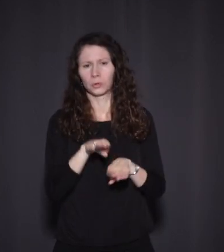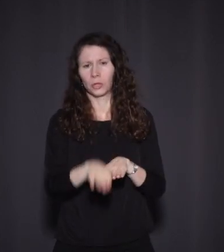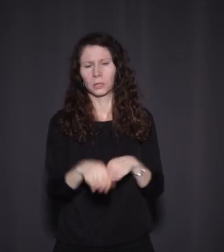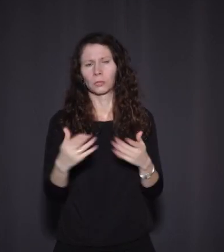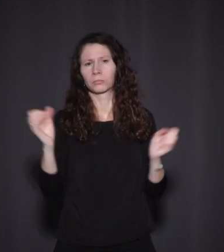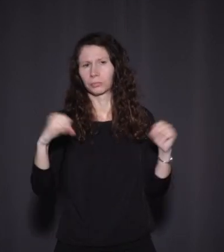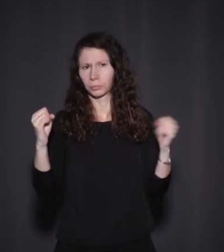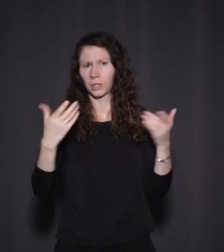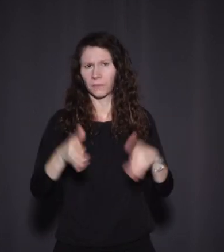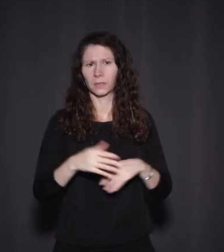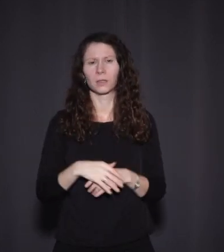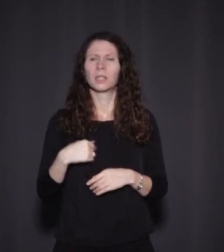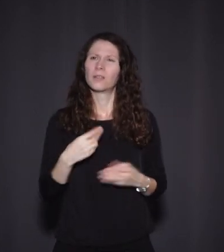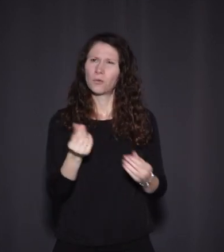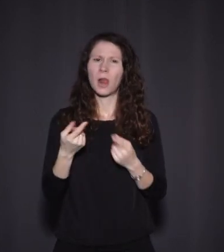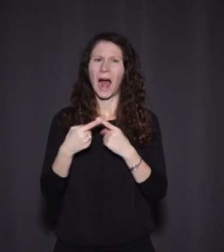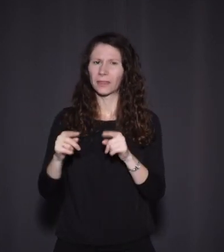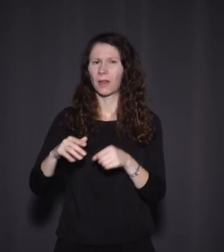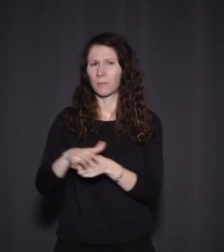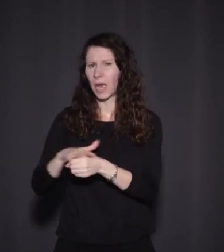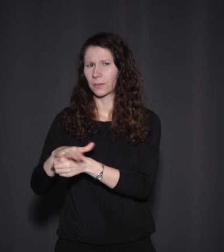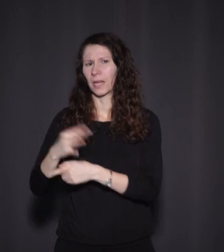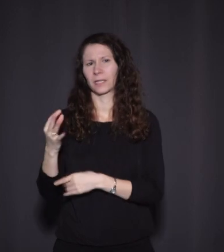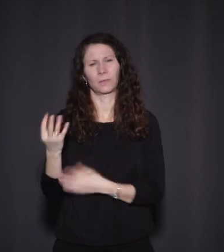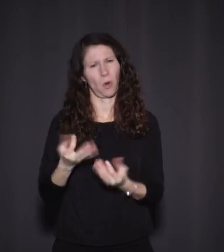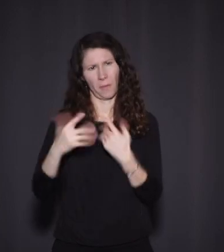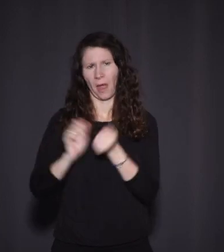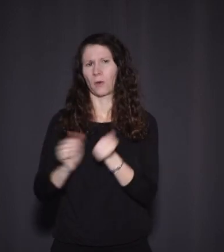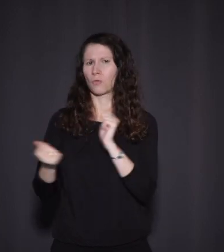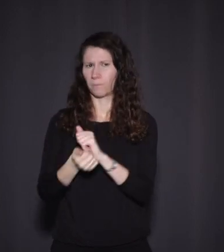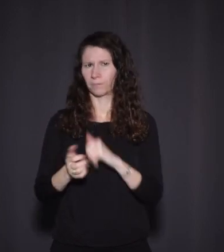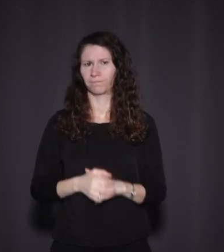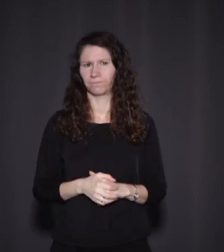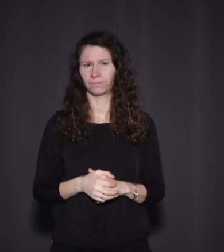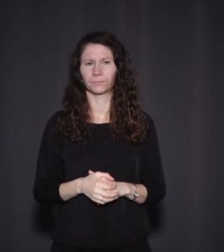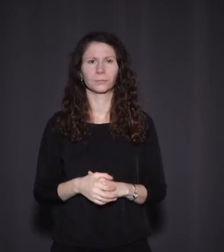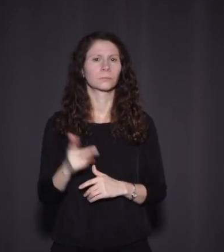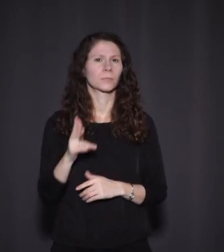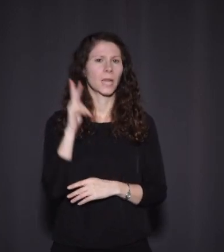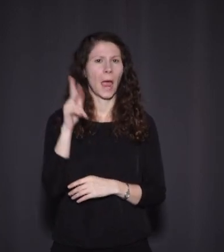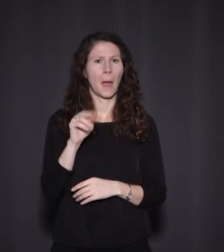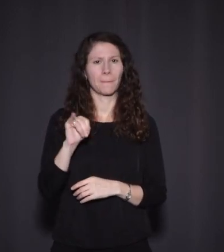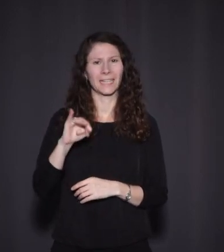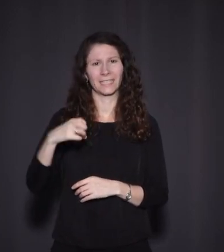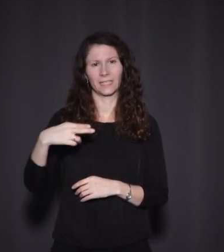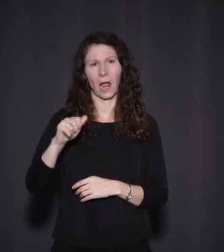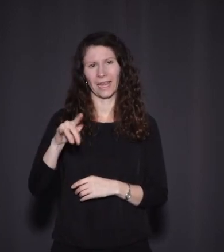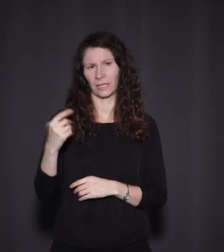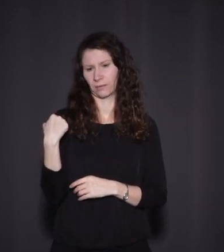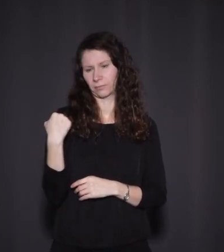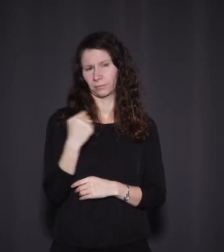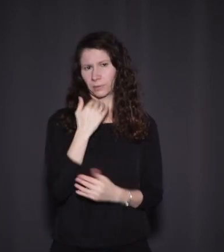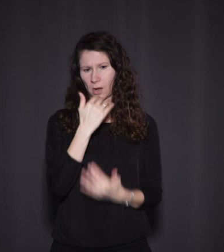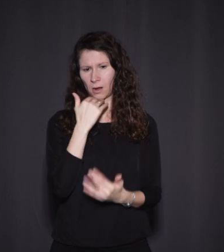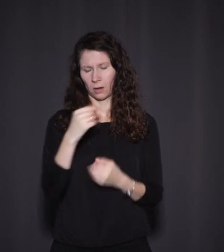auf anderen Feldern mehr passieren muss. Und da sind die Punkte, die eben vom Herrn Michaelis gesagt worden sind, die sind